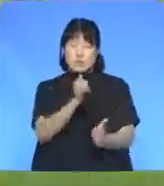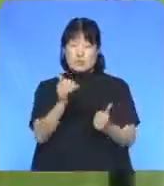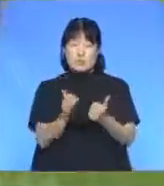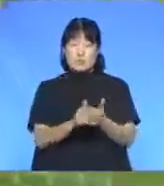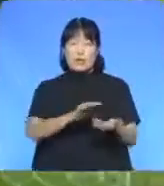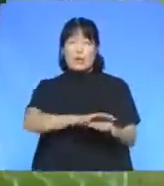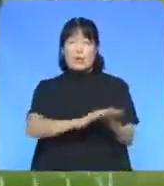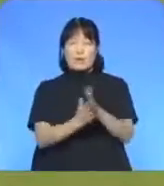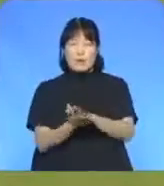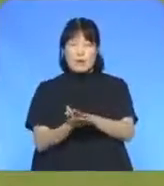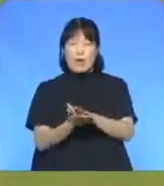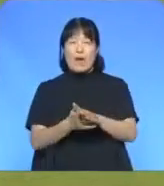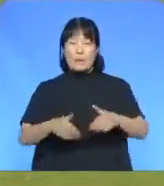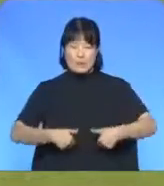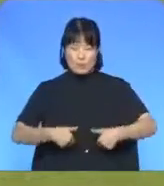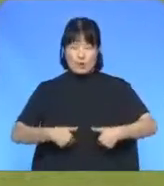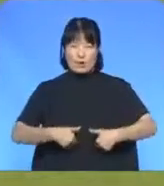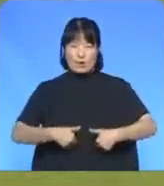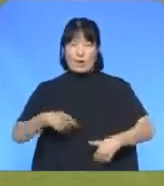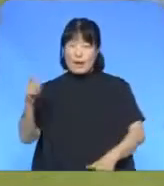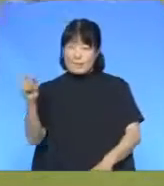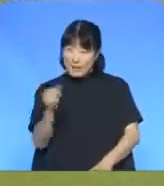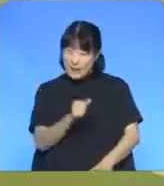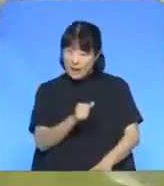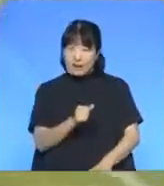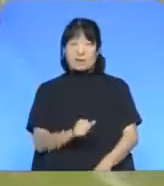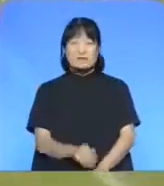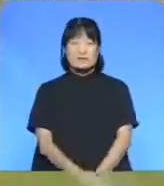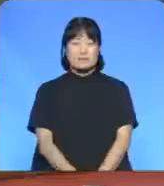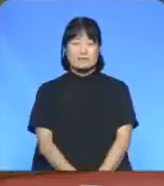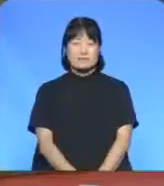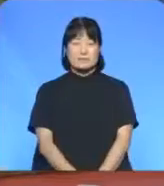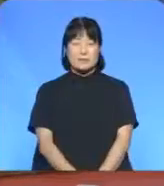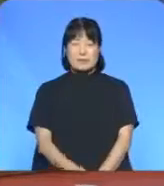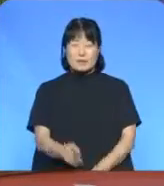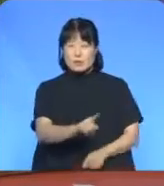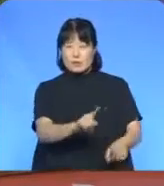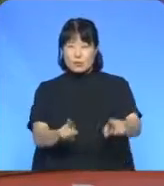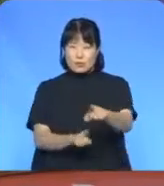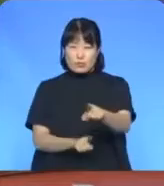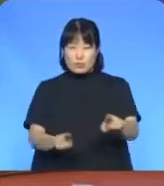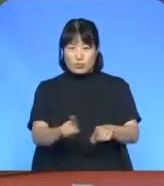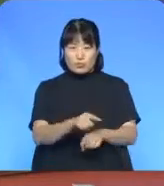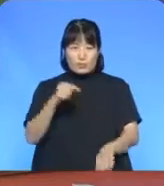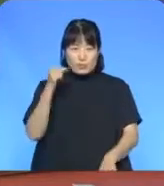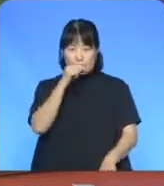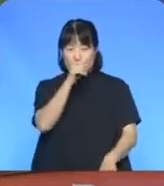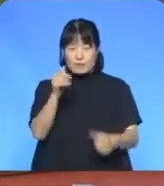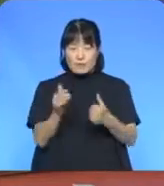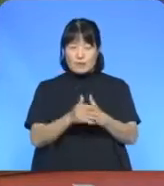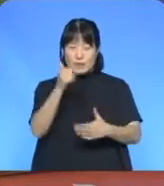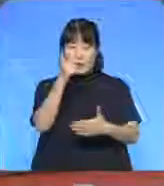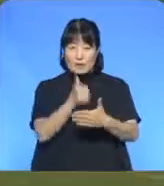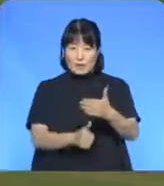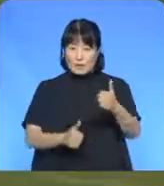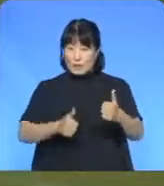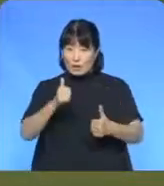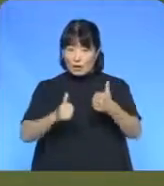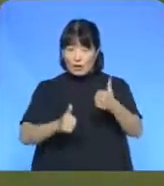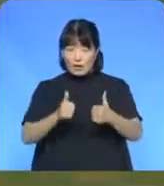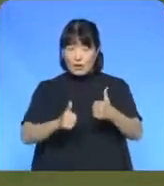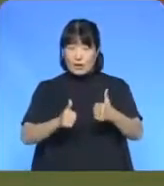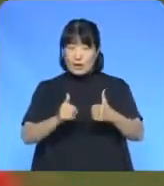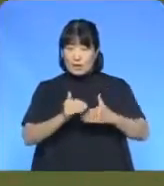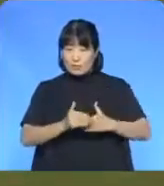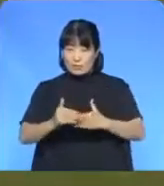해요. 그게 스피드가 됐건 뭐 높이가 됐건. 순위 다툼이 치열한 상황이지만 남은 시즌 강원FC의 홈경기